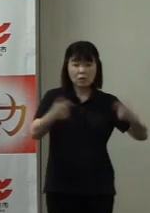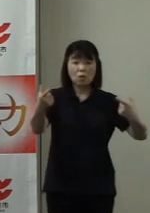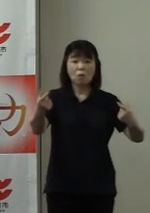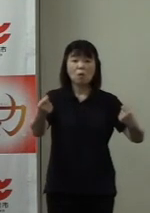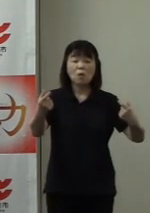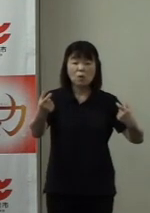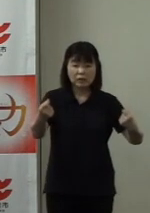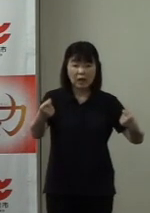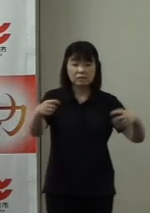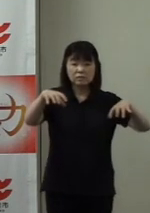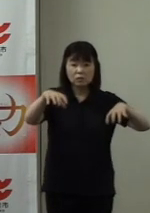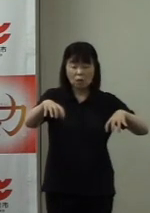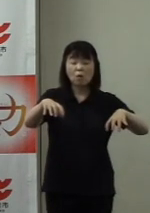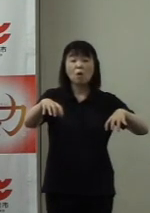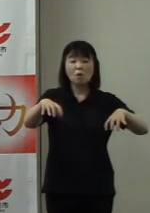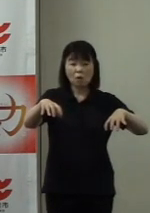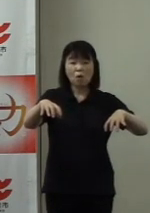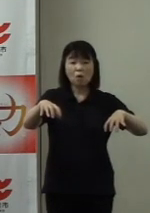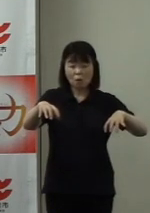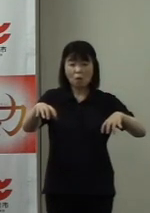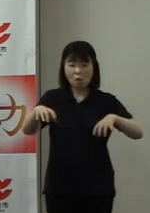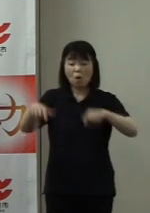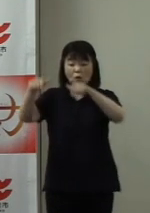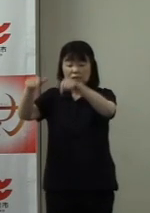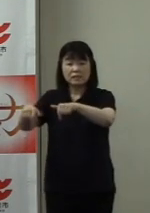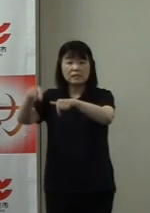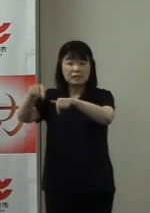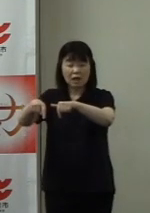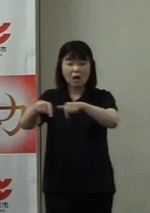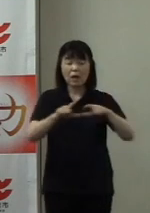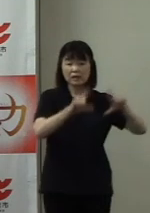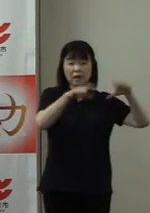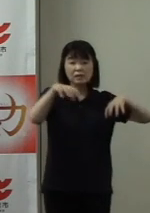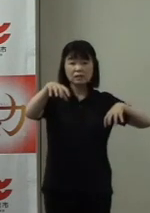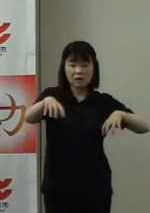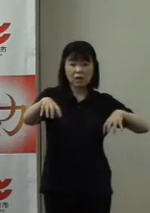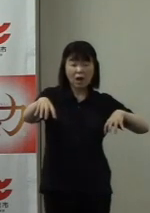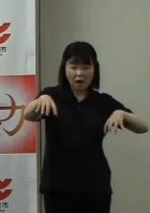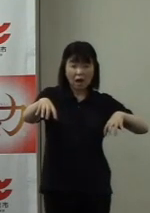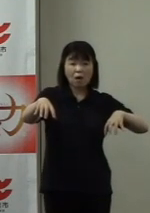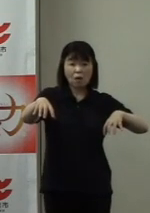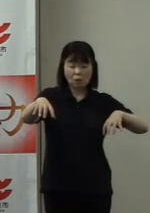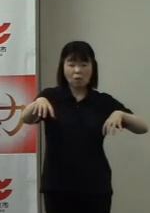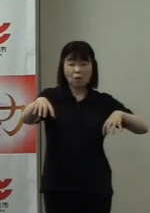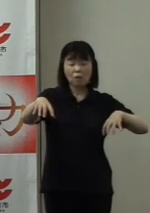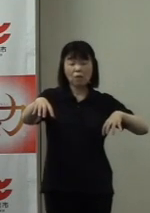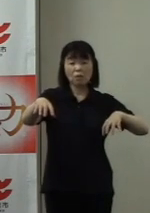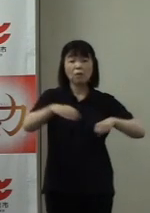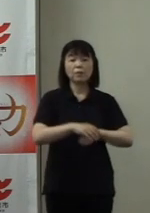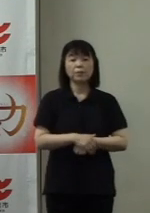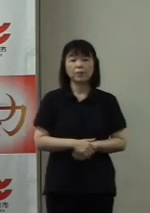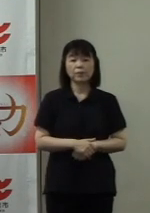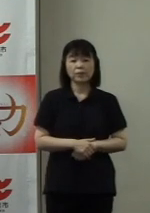している面積と同じ面積を西側で事業者団が確保して開発をしておられないところを残しておられます。